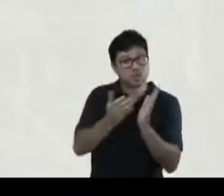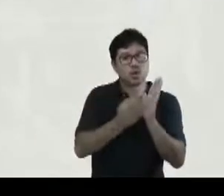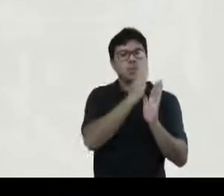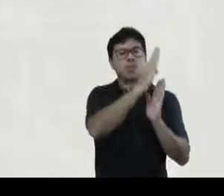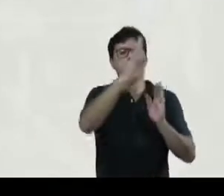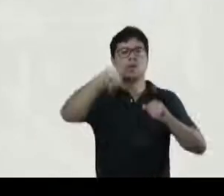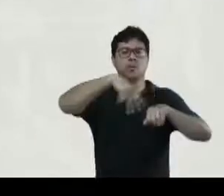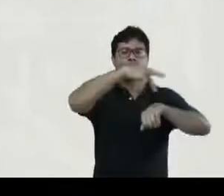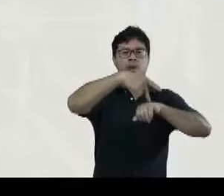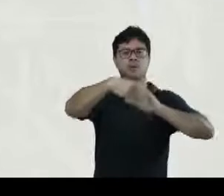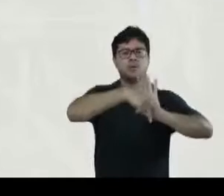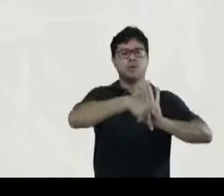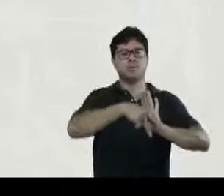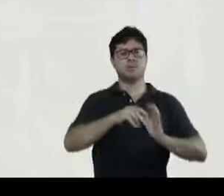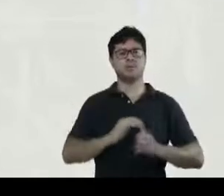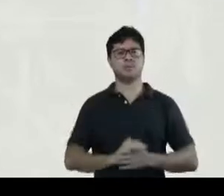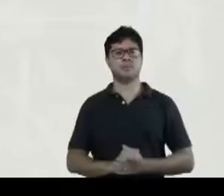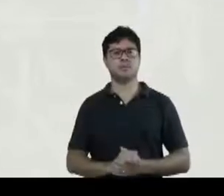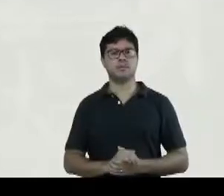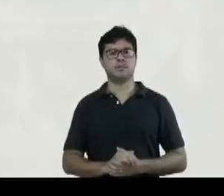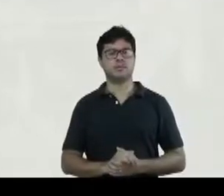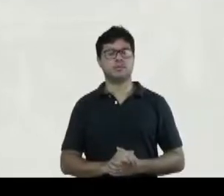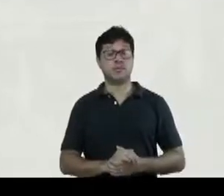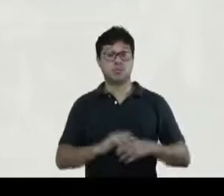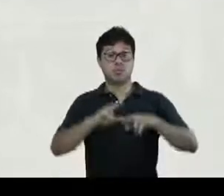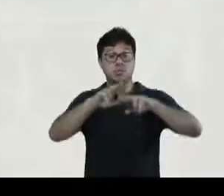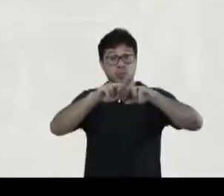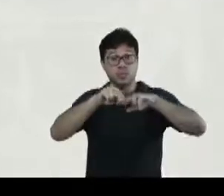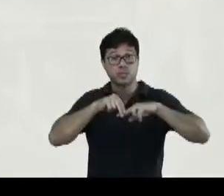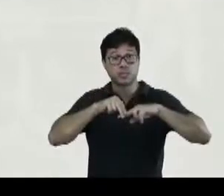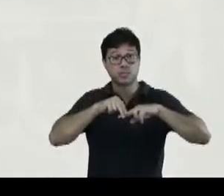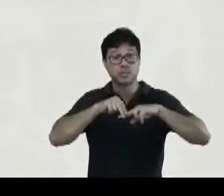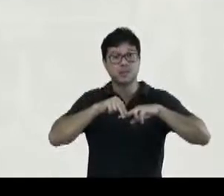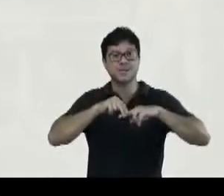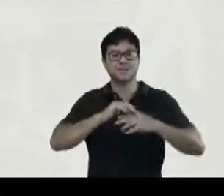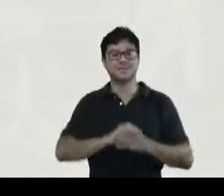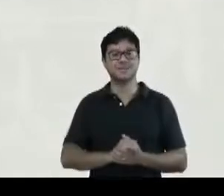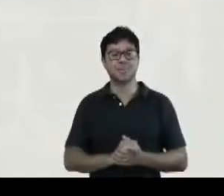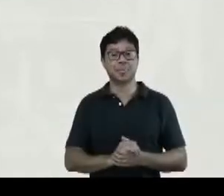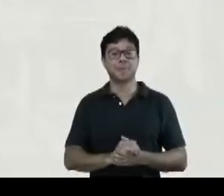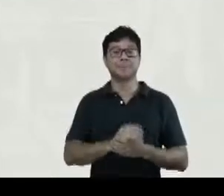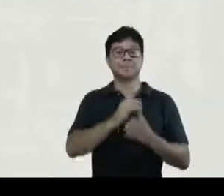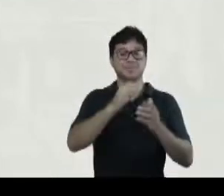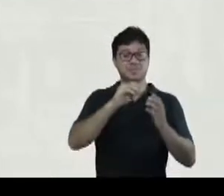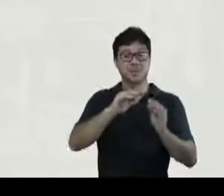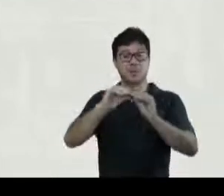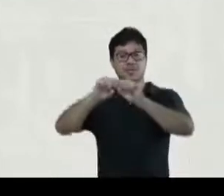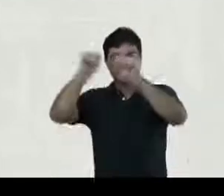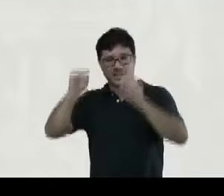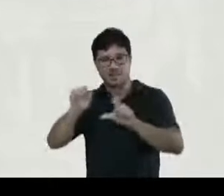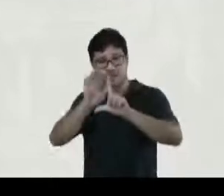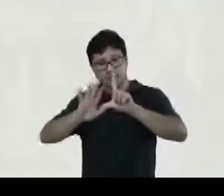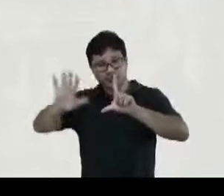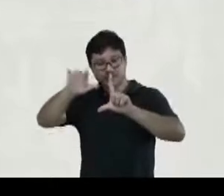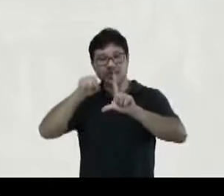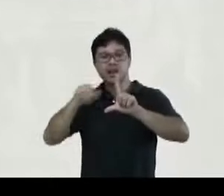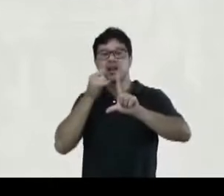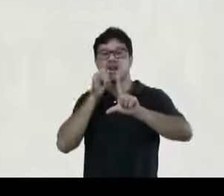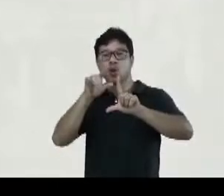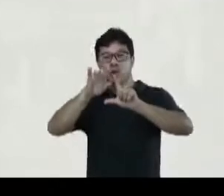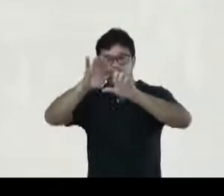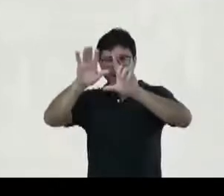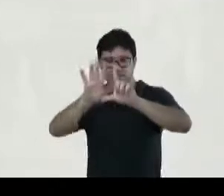verschiedene Aufnahmen für die gleiche Manifestation zu clustern und damit eine gewisse Ordnung ins